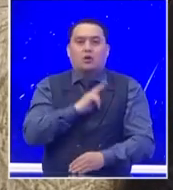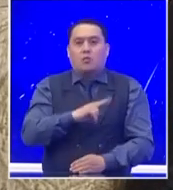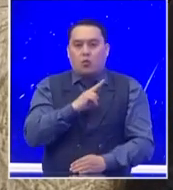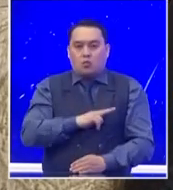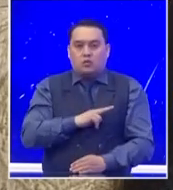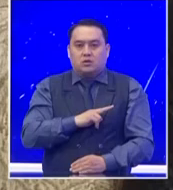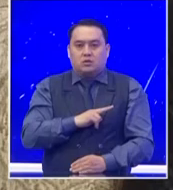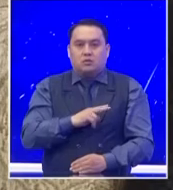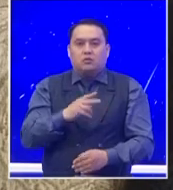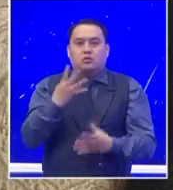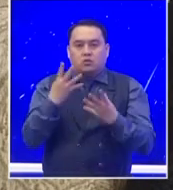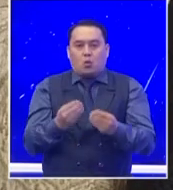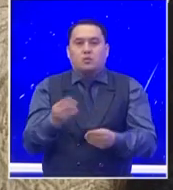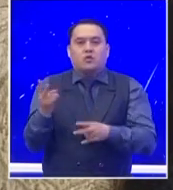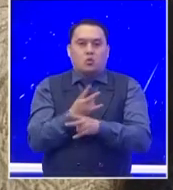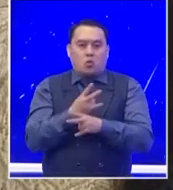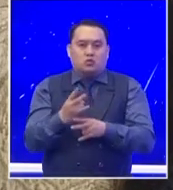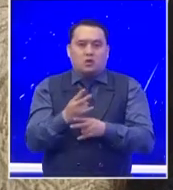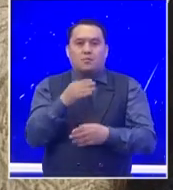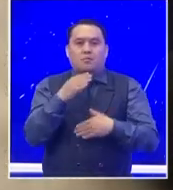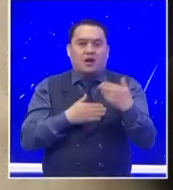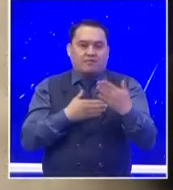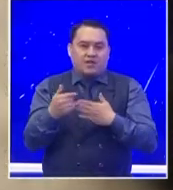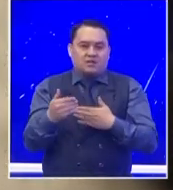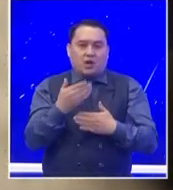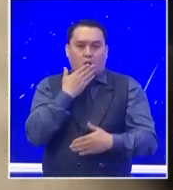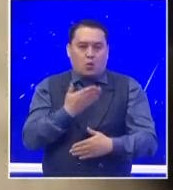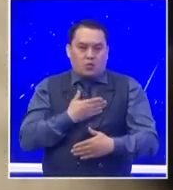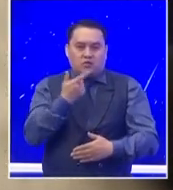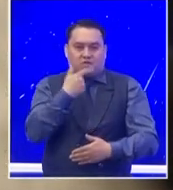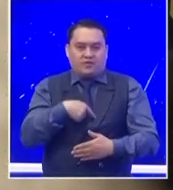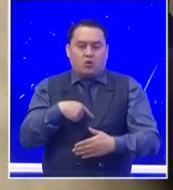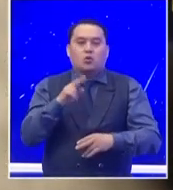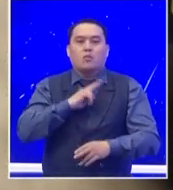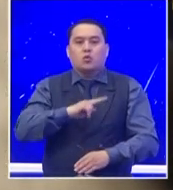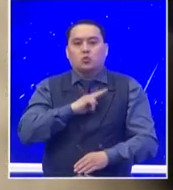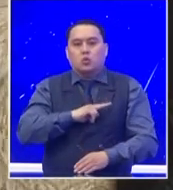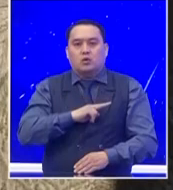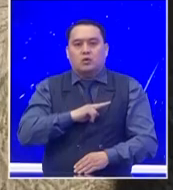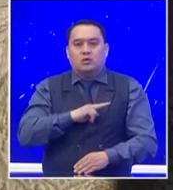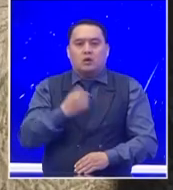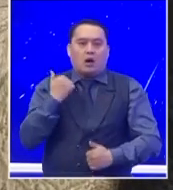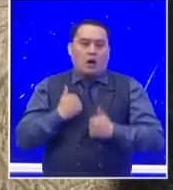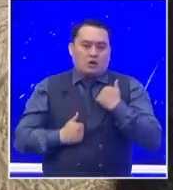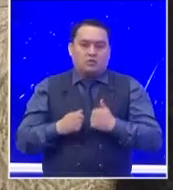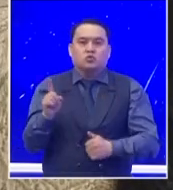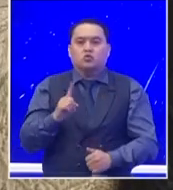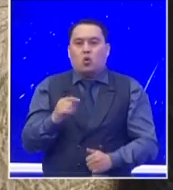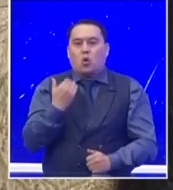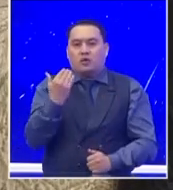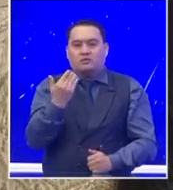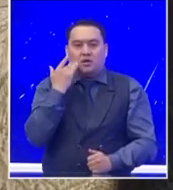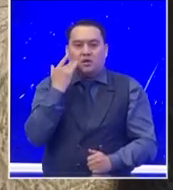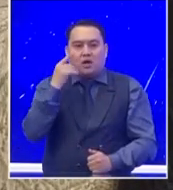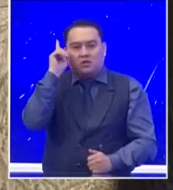работает днем и ночью. Ну, это ее профессия, она любит свою работу. Гордимся, что она, что все